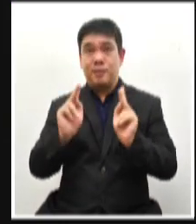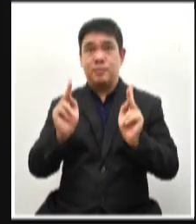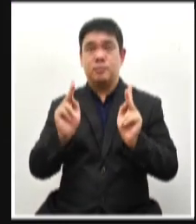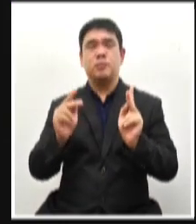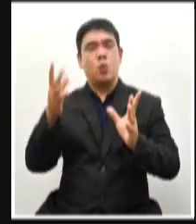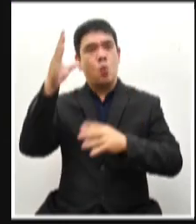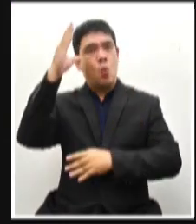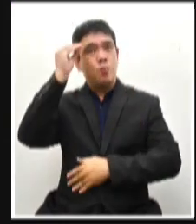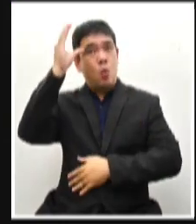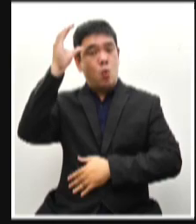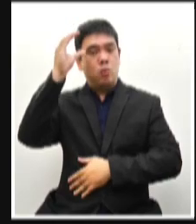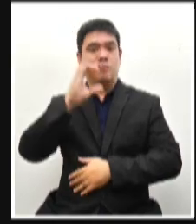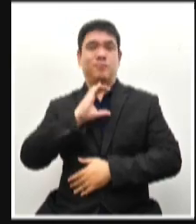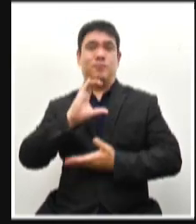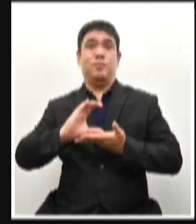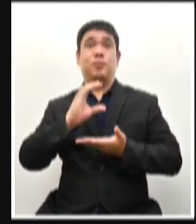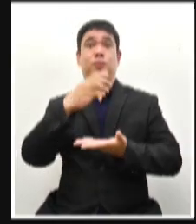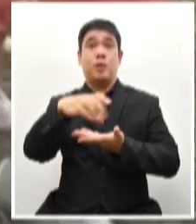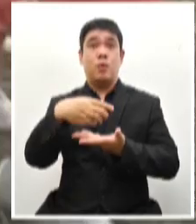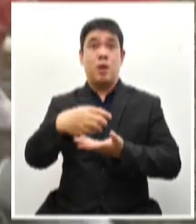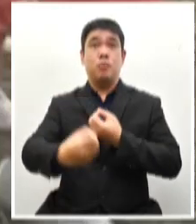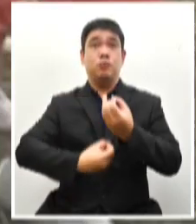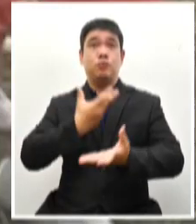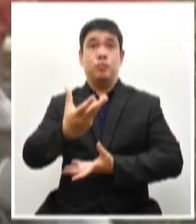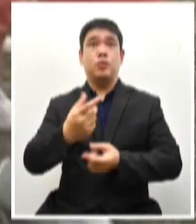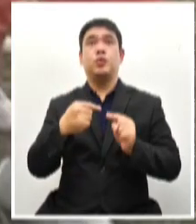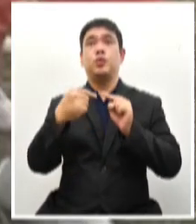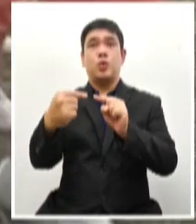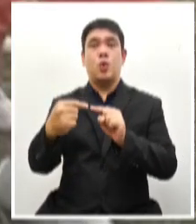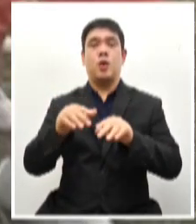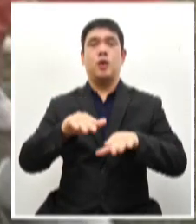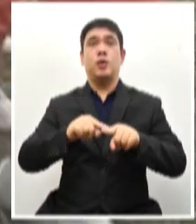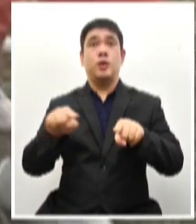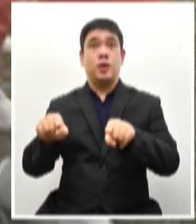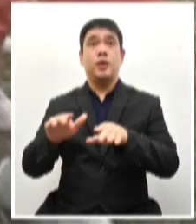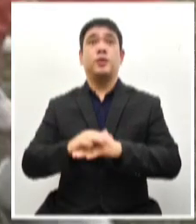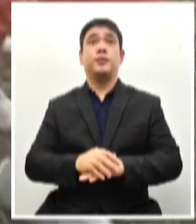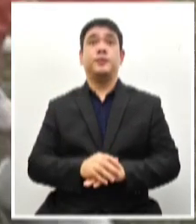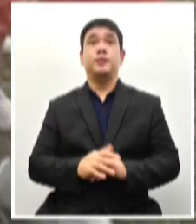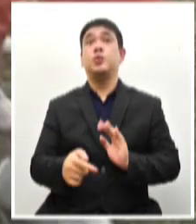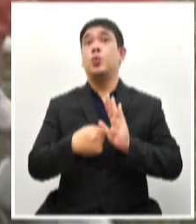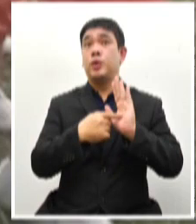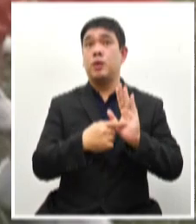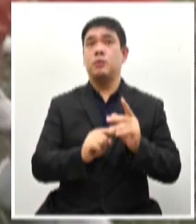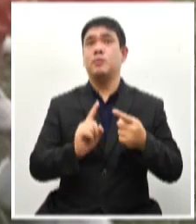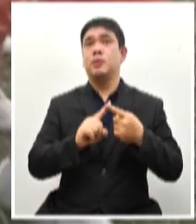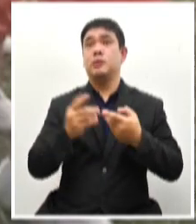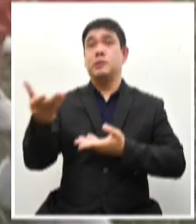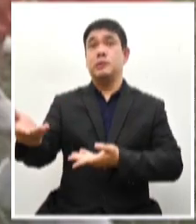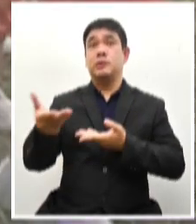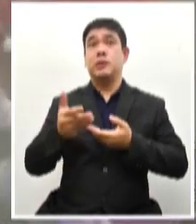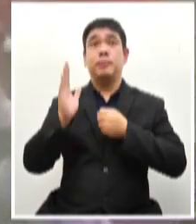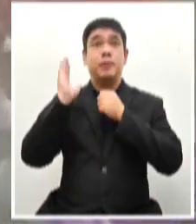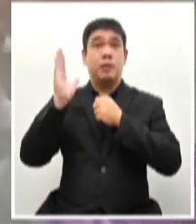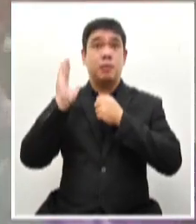ความรู้ในเรื่องหลักธรรมทั้ง5ประการและเรื่องอื่นๆอย่างต่อเนื่องดังเช่น 1. ได้รับเชิญเป็นพิธีกรทุก